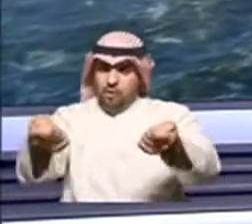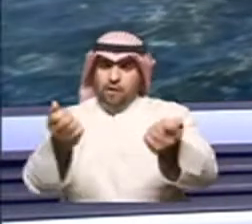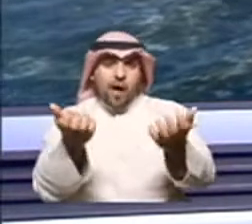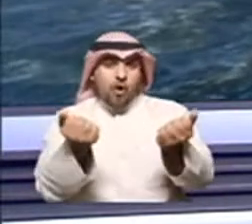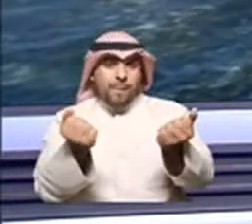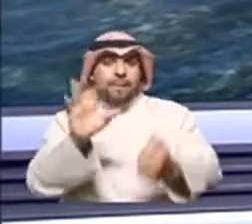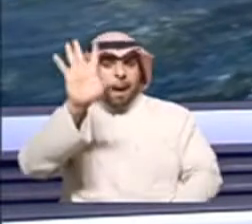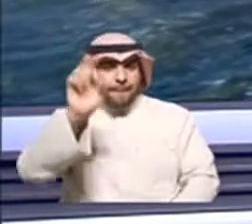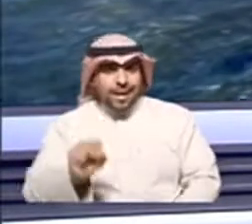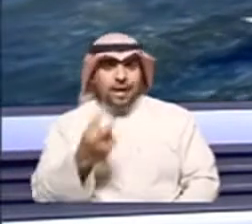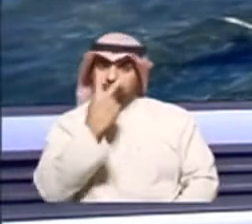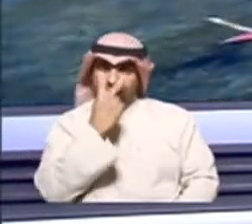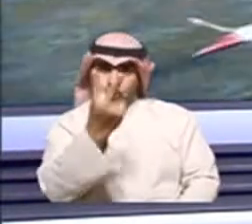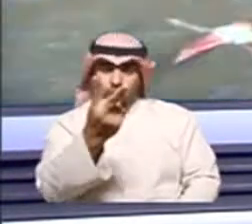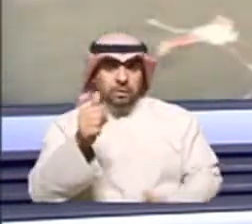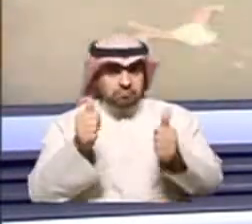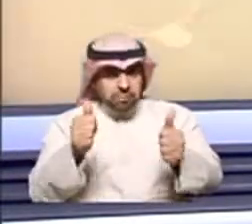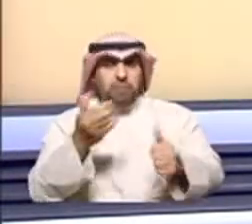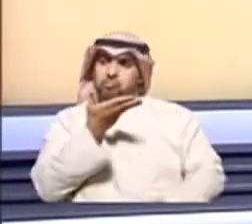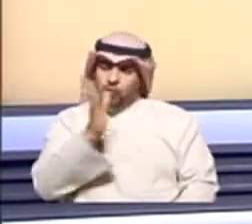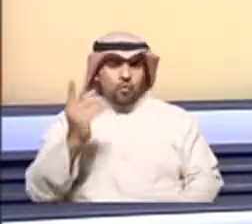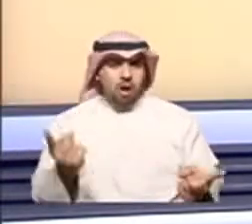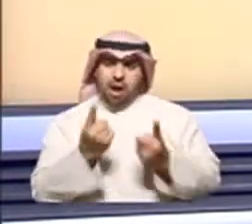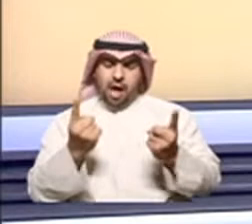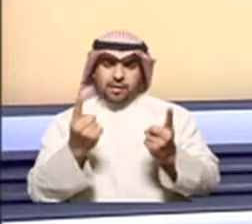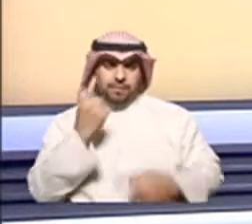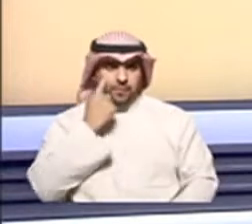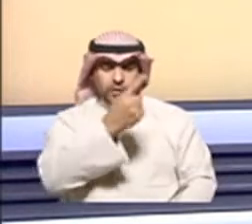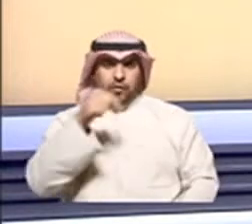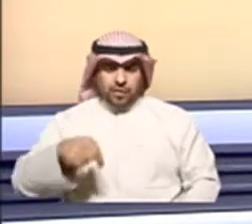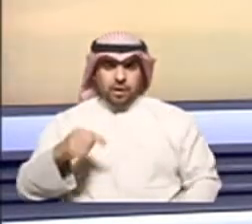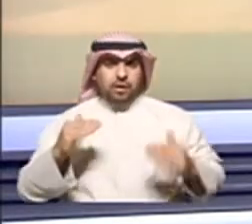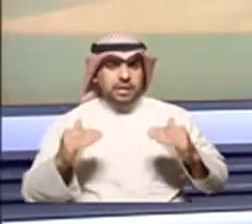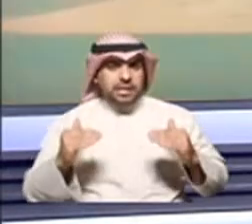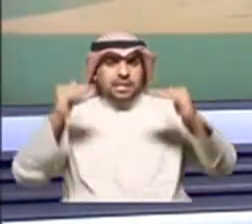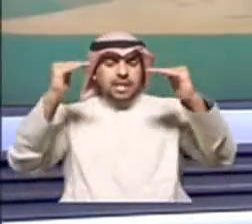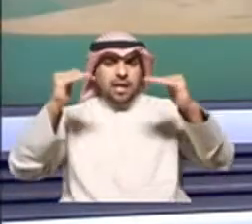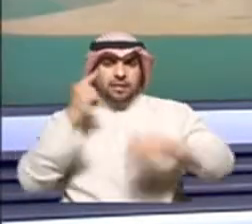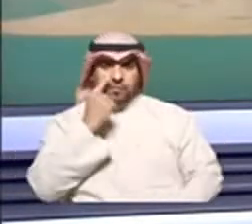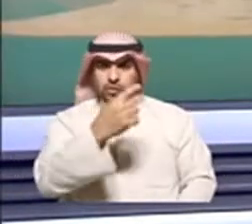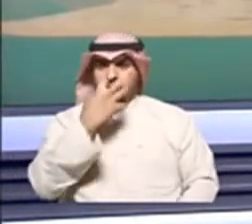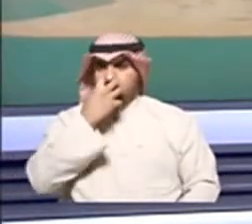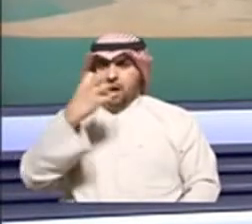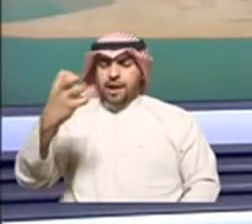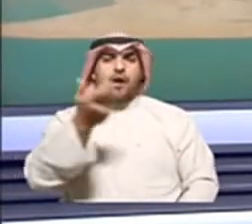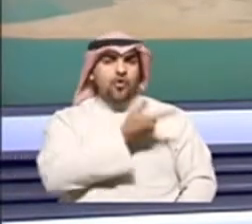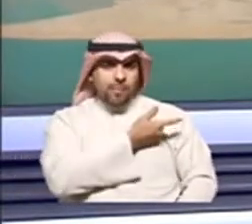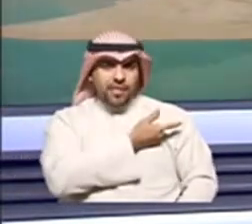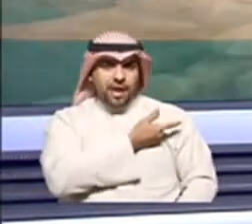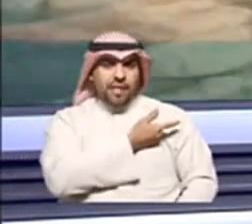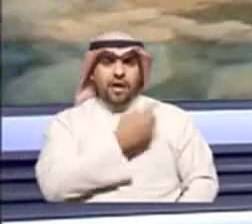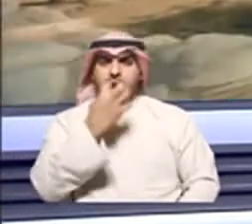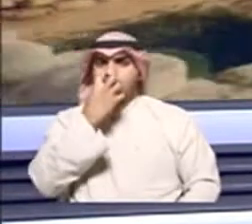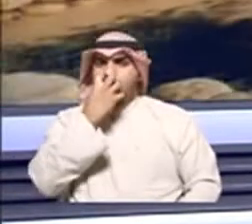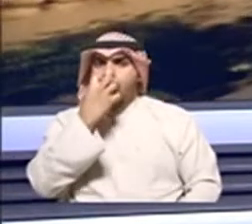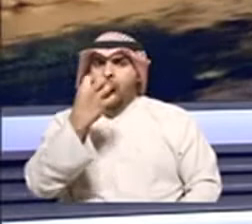ارتفاع تدريجي في درجات الحرارة راح يستمر ويانا ليوم الثلاثاء، تصل العظمى إلى 35 30 درجة مئوية، أجواء حارة راح تكون في